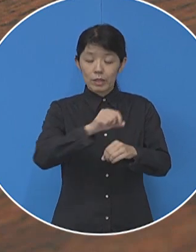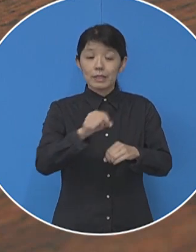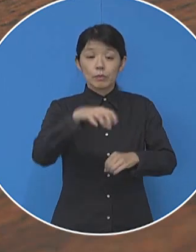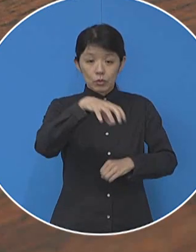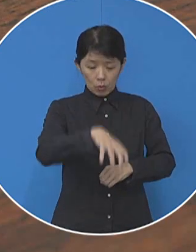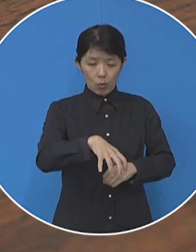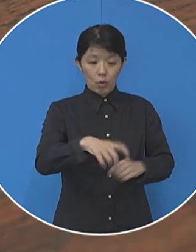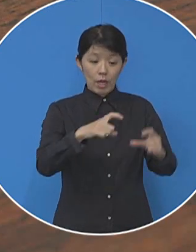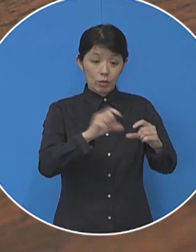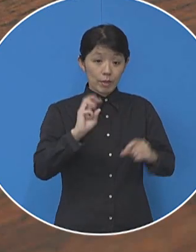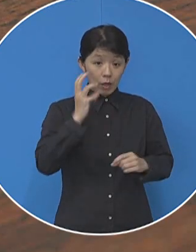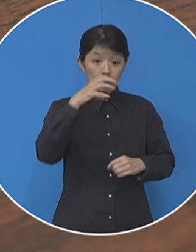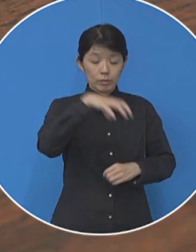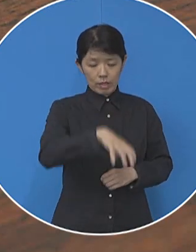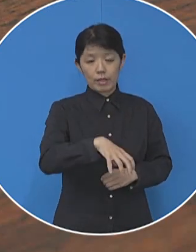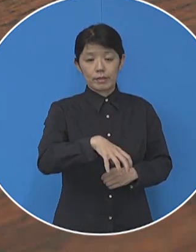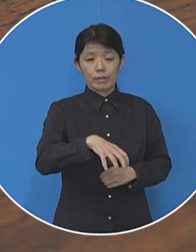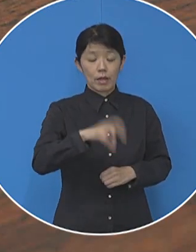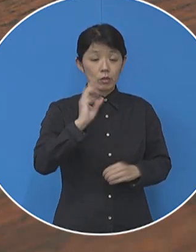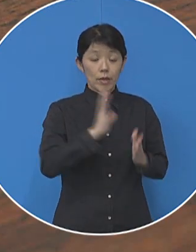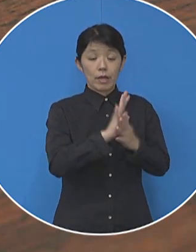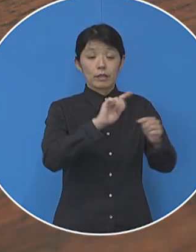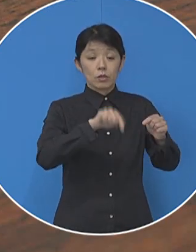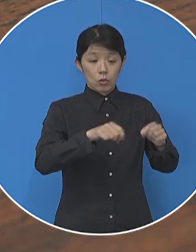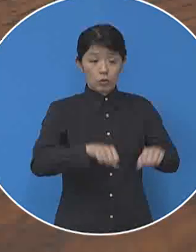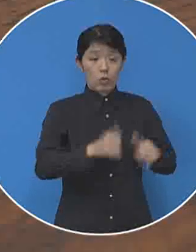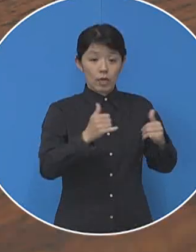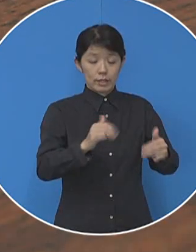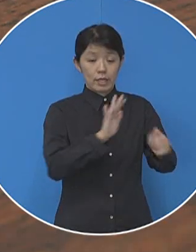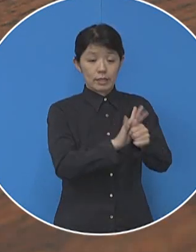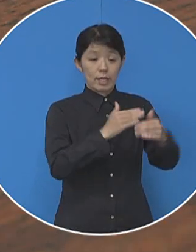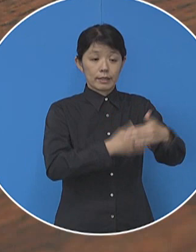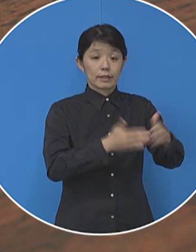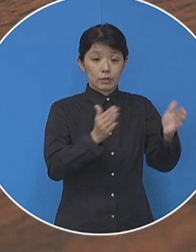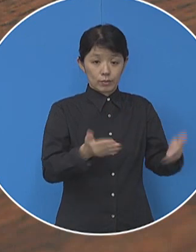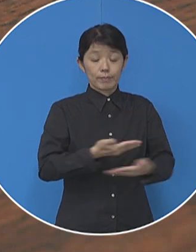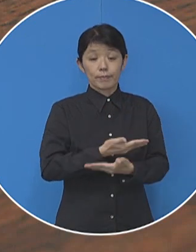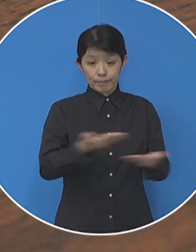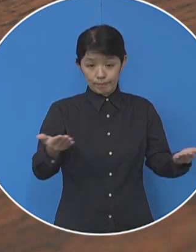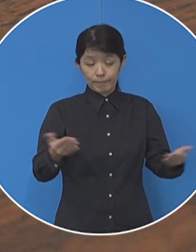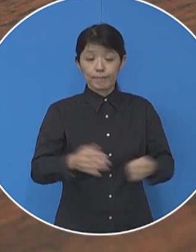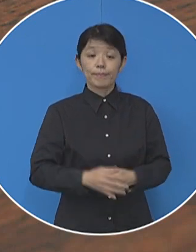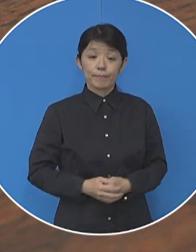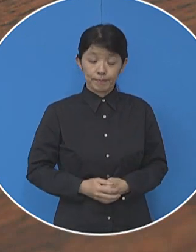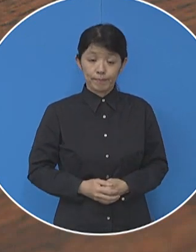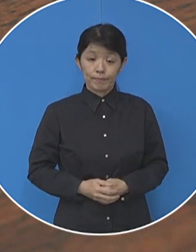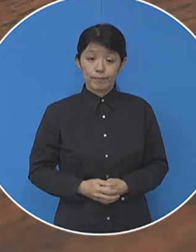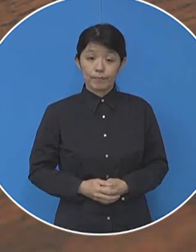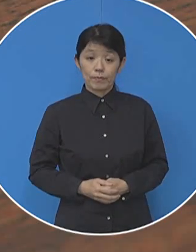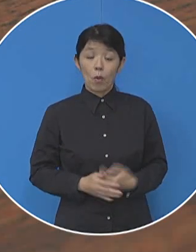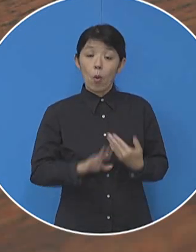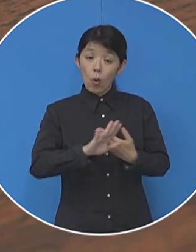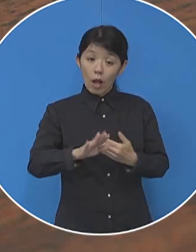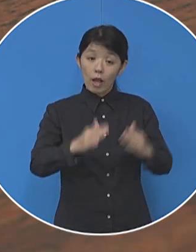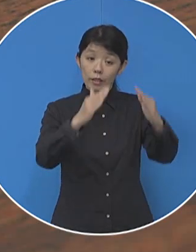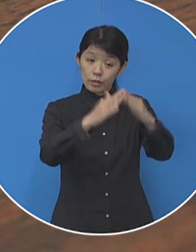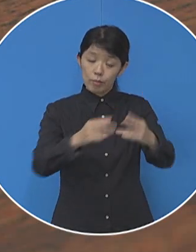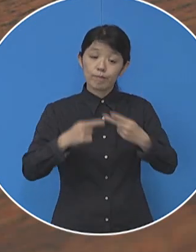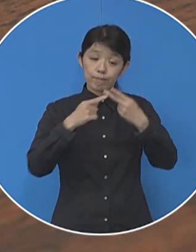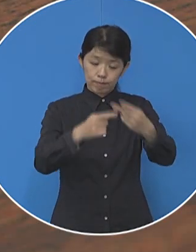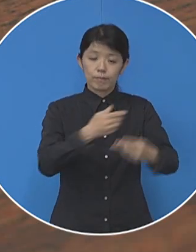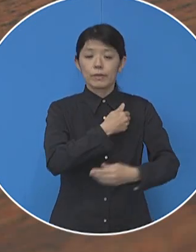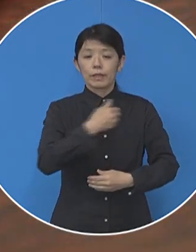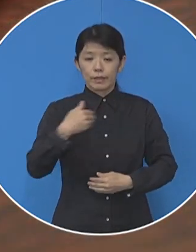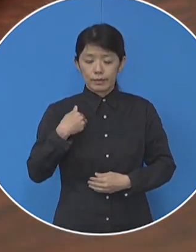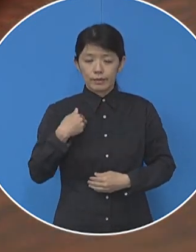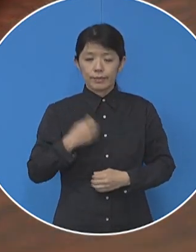事務所、ハートピア鹿児島、県庁障害者支援室で配布しています。また郵送による配布も可